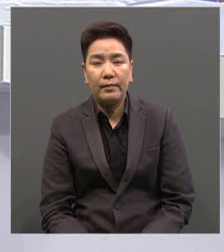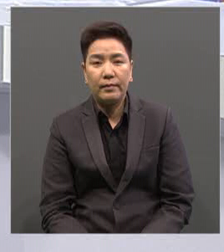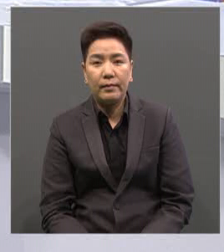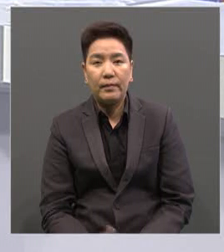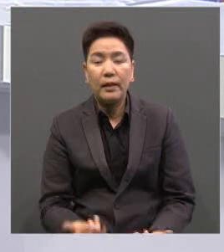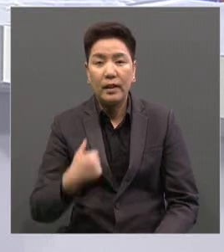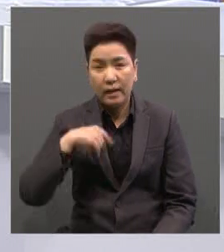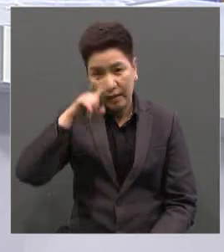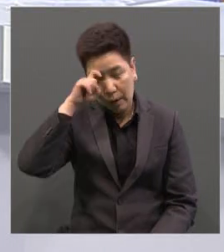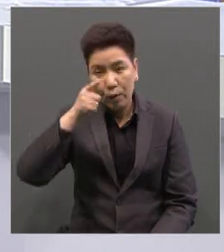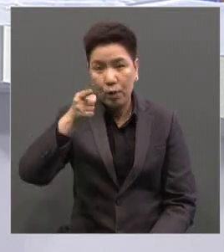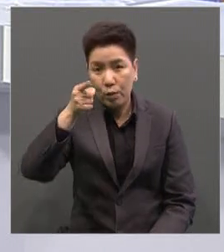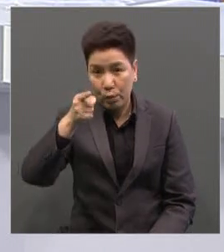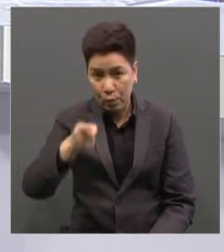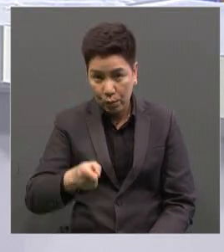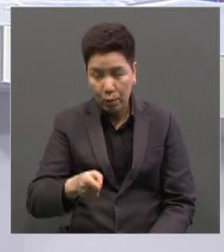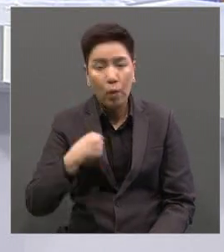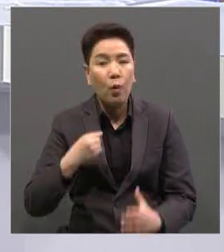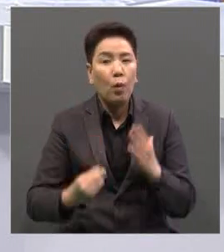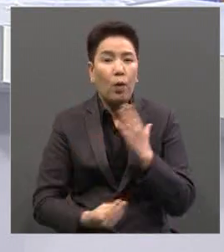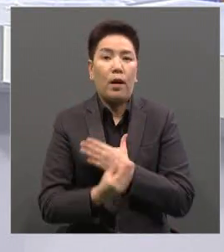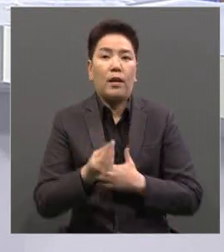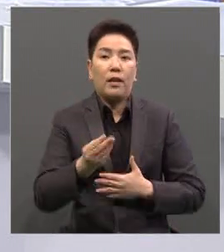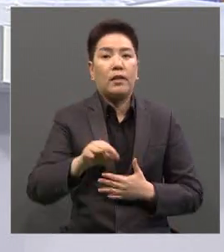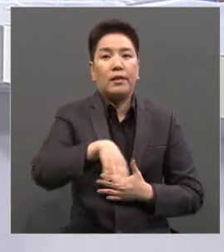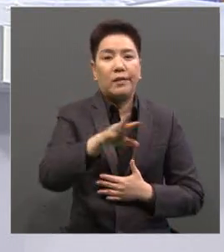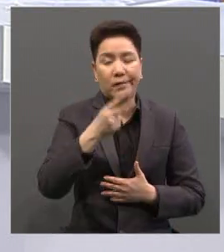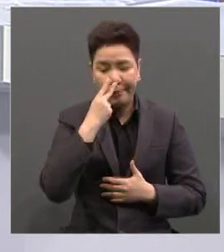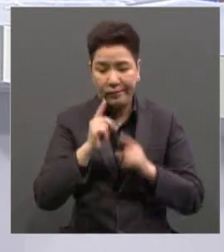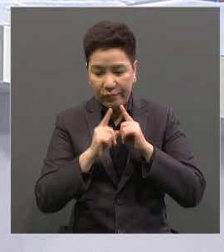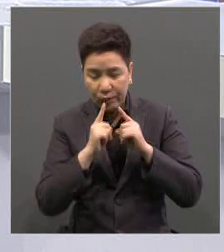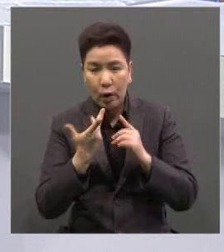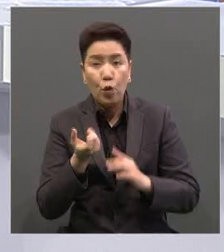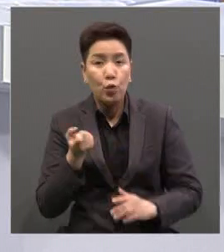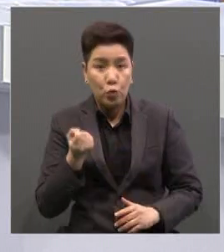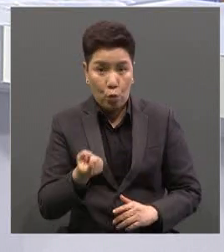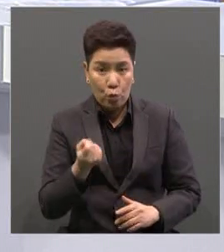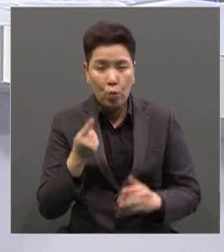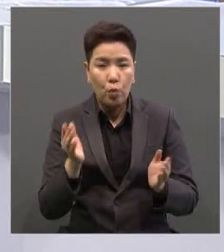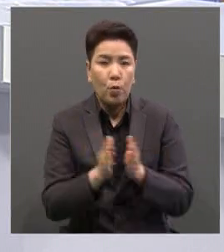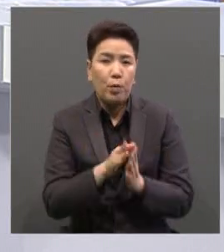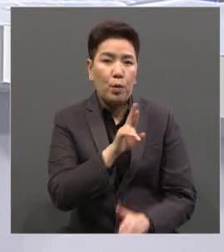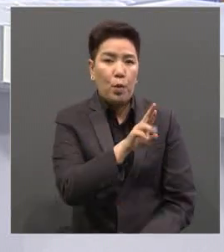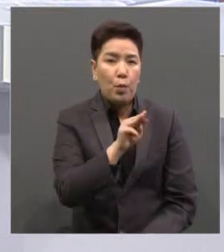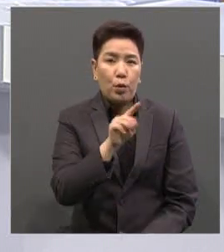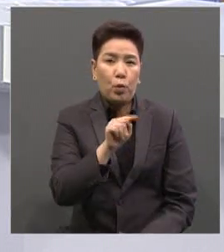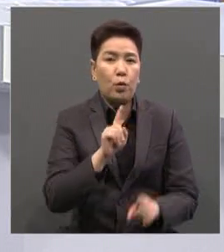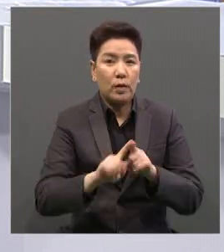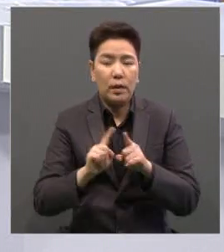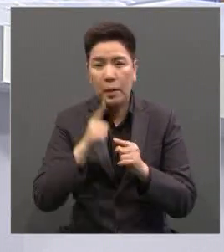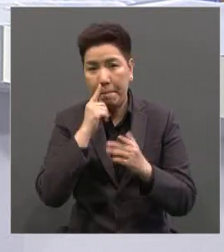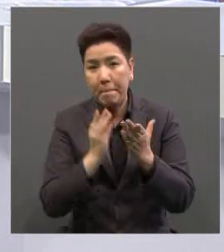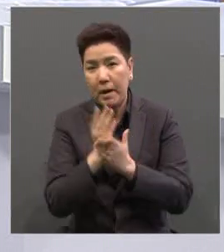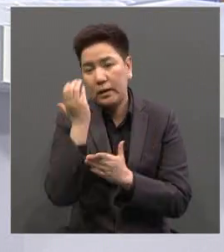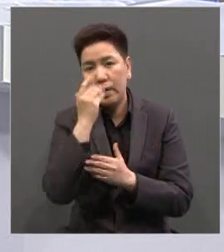ทุกวันเสาร์นะครับคุณผู้ชมเราจะเปิดโอกาสให้คุณผู้ชมเนี่ยสามารถเข้ามาพูดคุยสดๆได้กับบรรดารัฐมนตรีต่างๆนะ